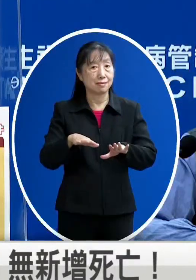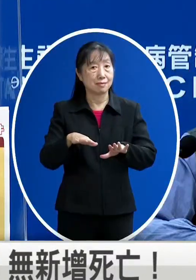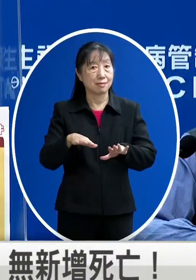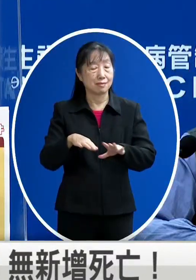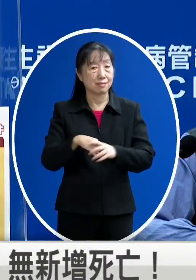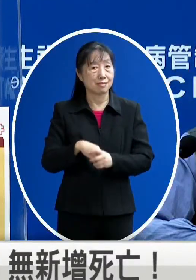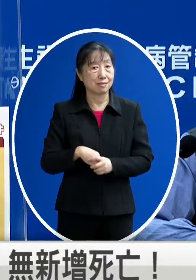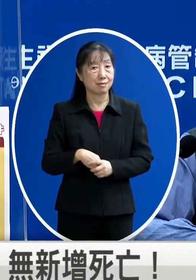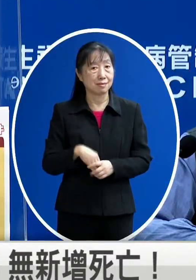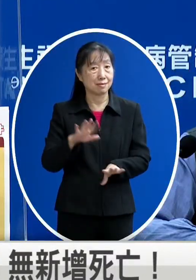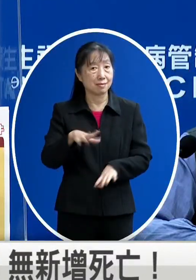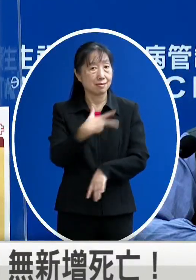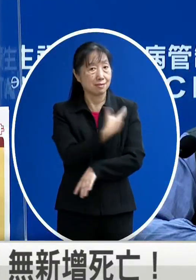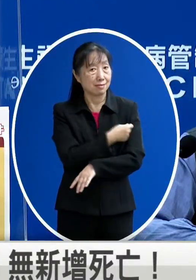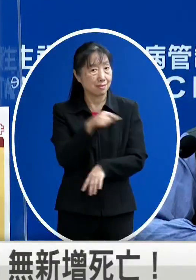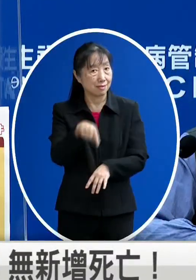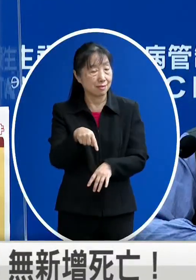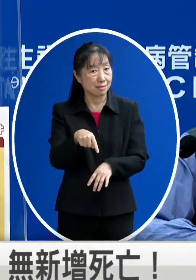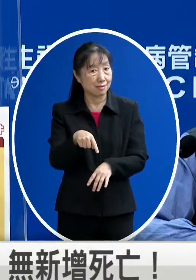的疫苗，